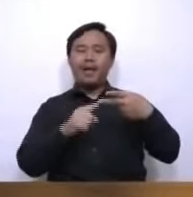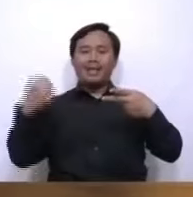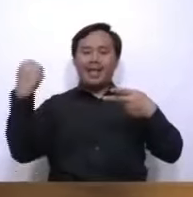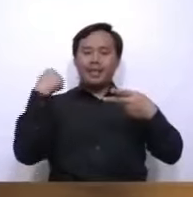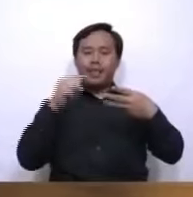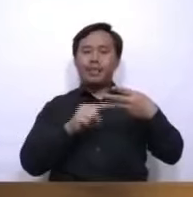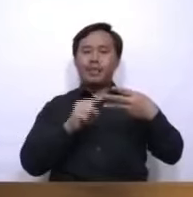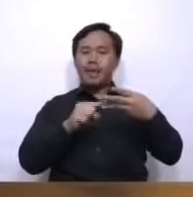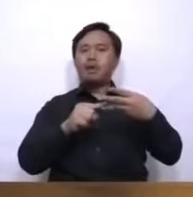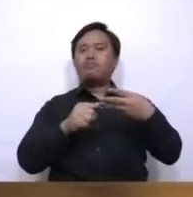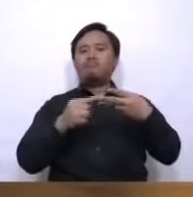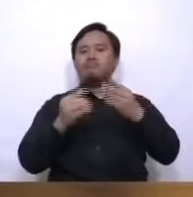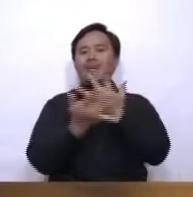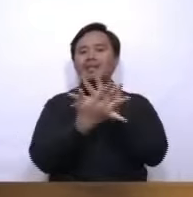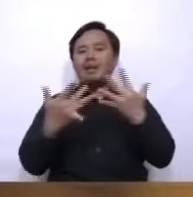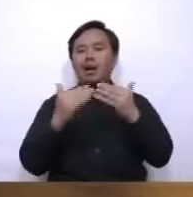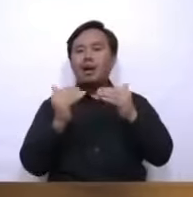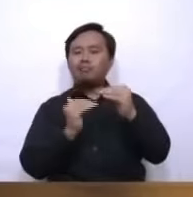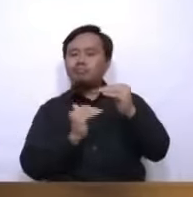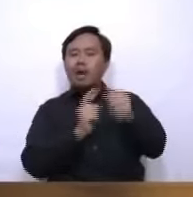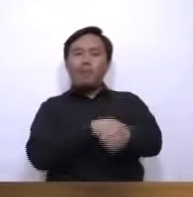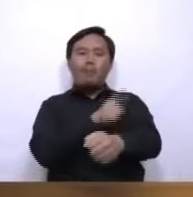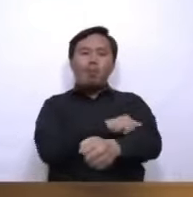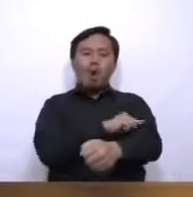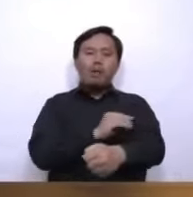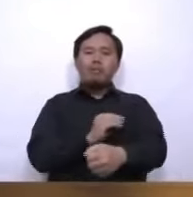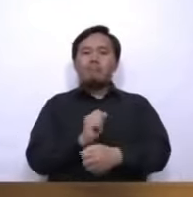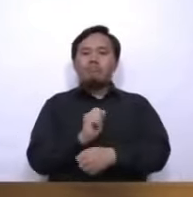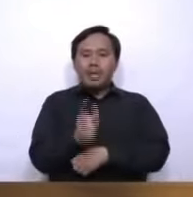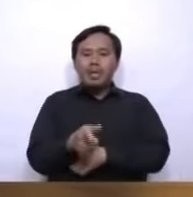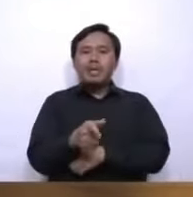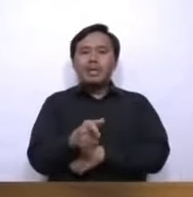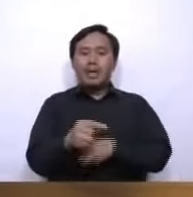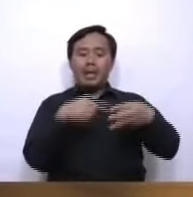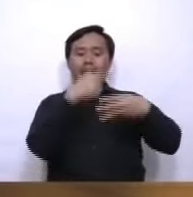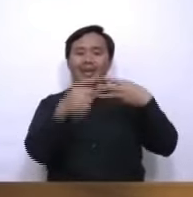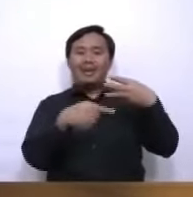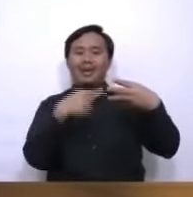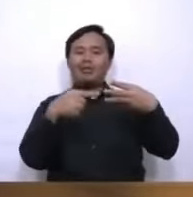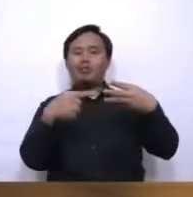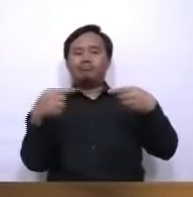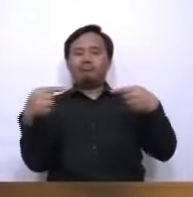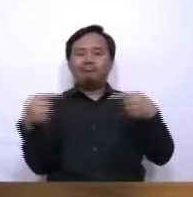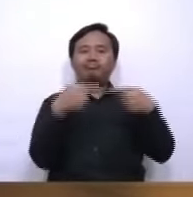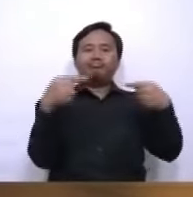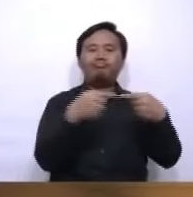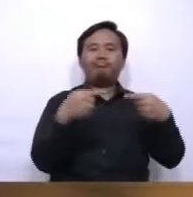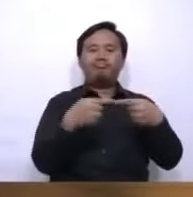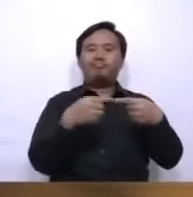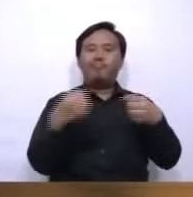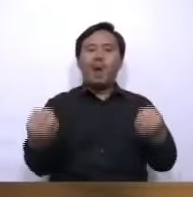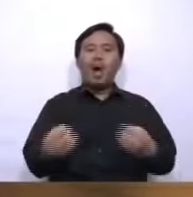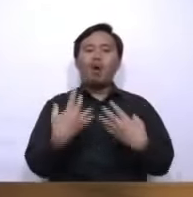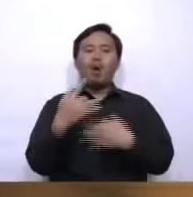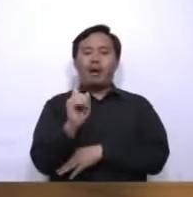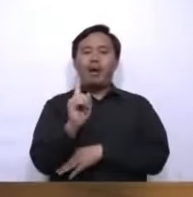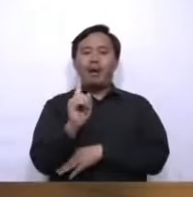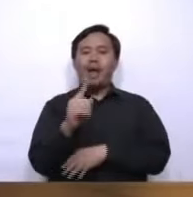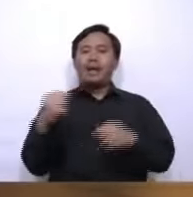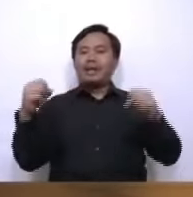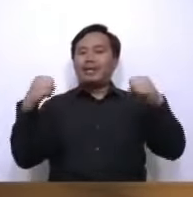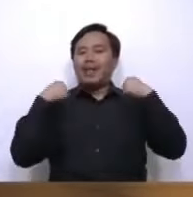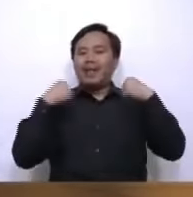daya beli masyarakat. Ketiga-tiganya saling berurutan dan saling mempengaruhi. Sehingga kesehatan menjadi